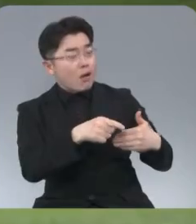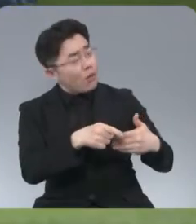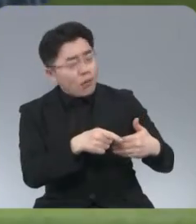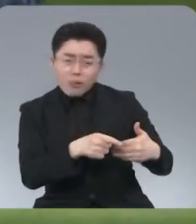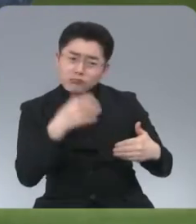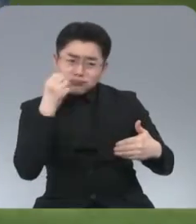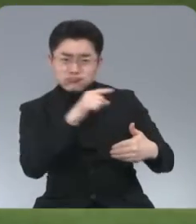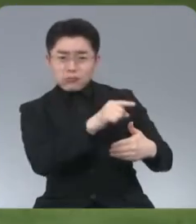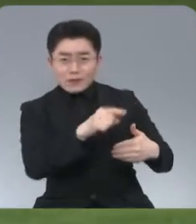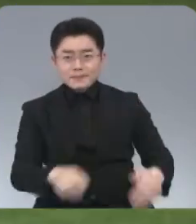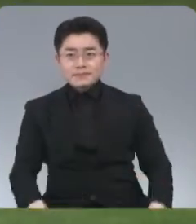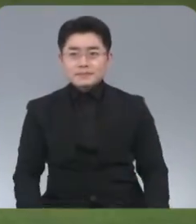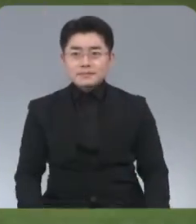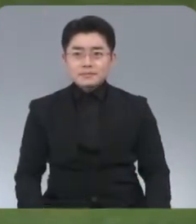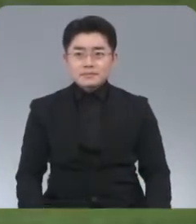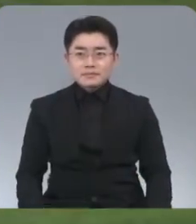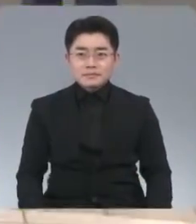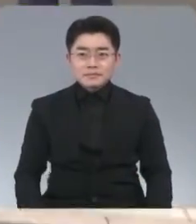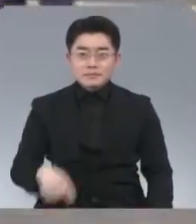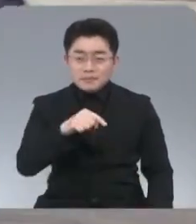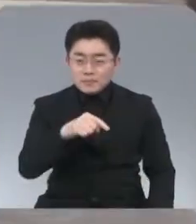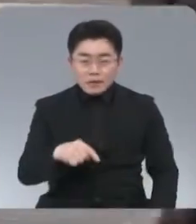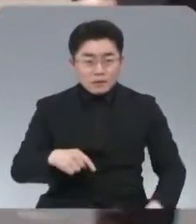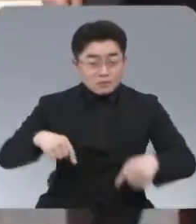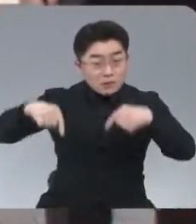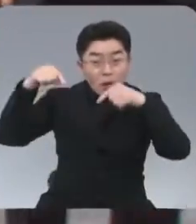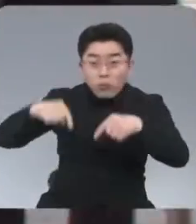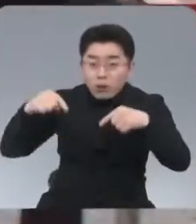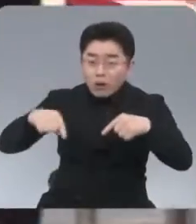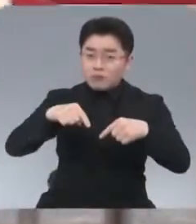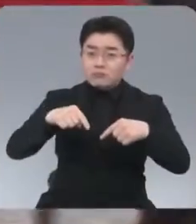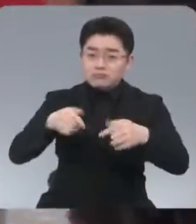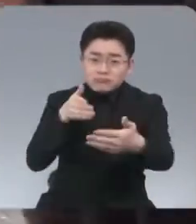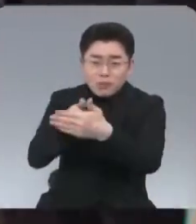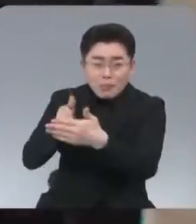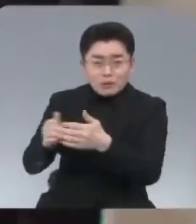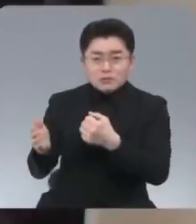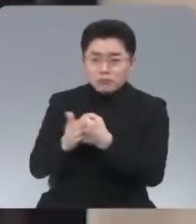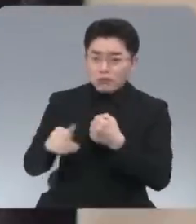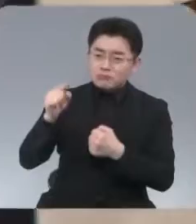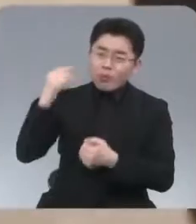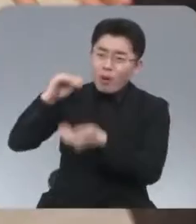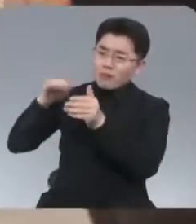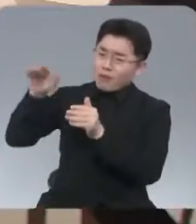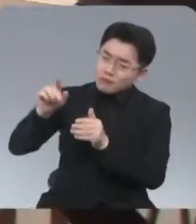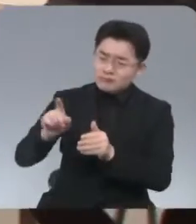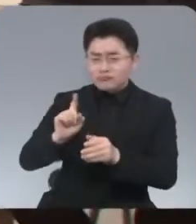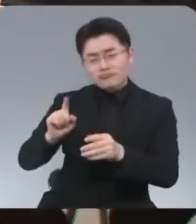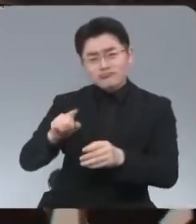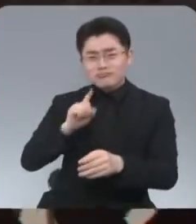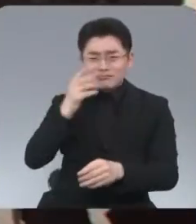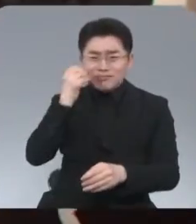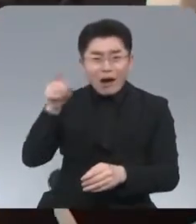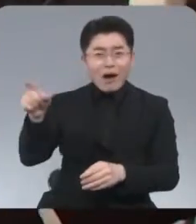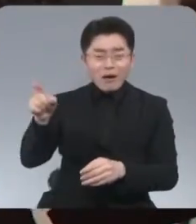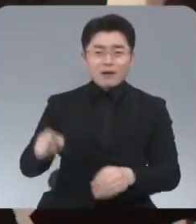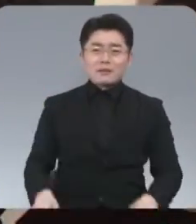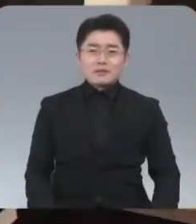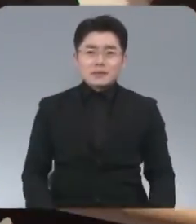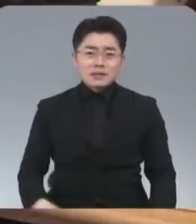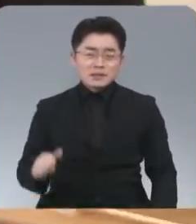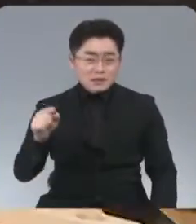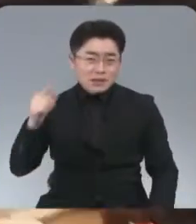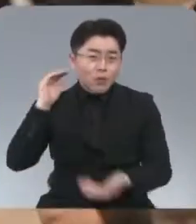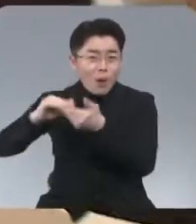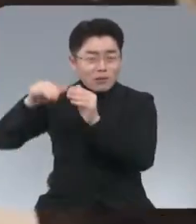인식과 일련의 과정에서 청와대가 진정성 을 느낄 수 없는 일들을 하고 있다는 당선자 측 인식 집무실 이전이